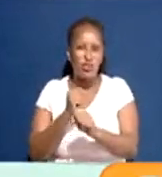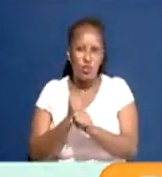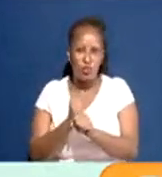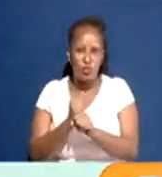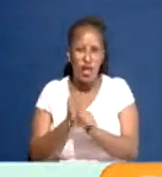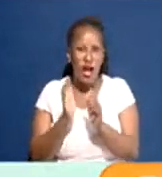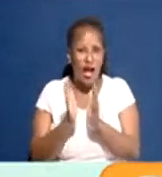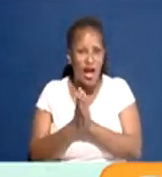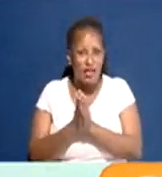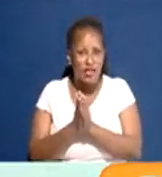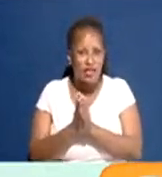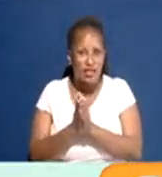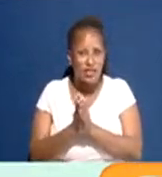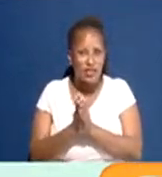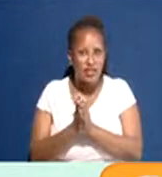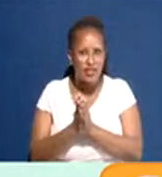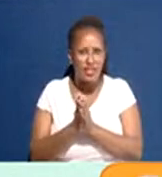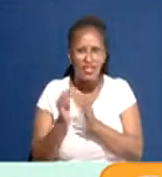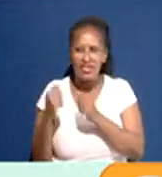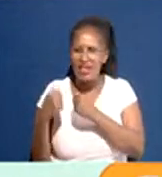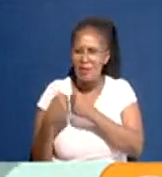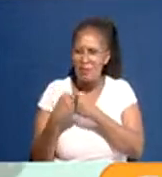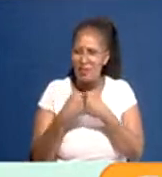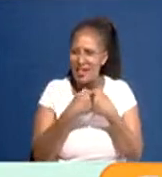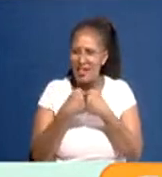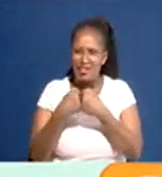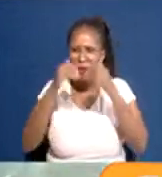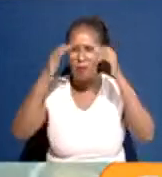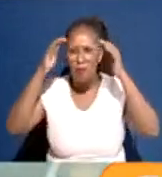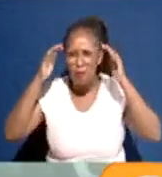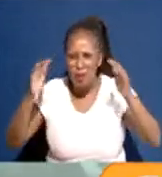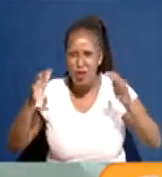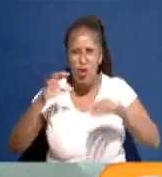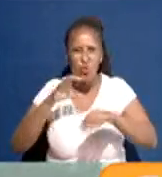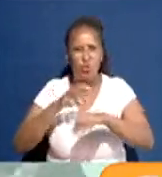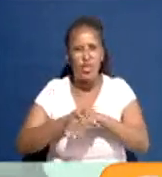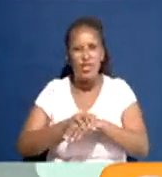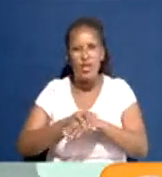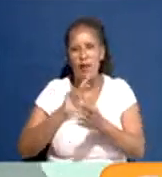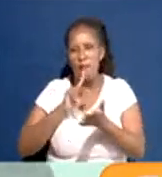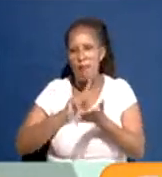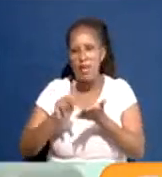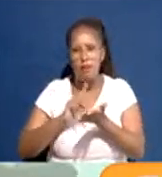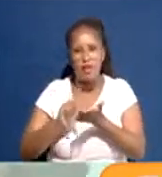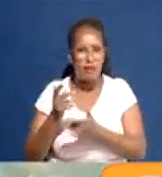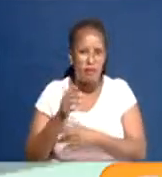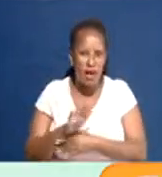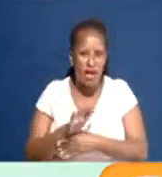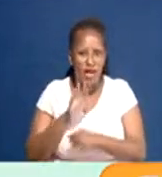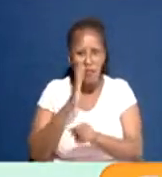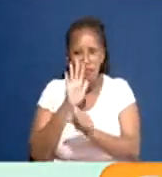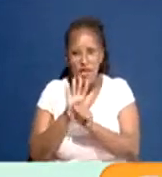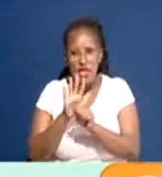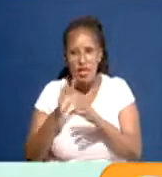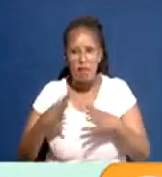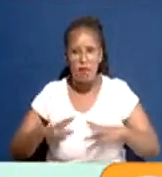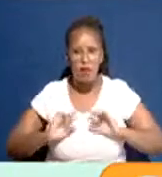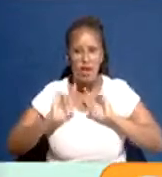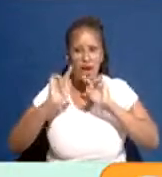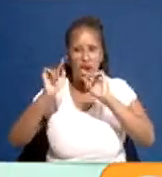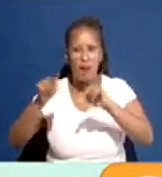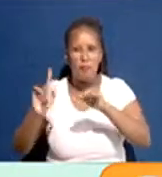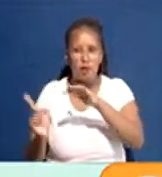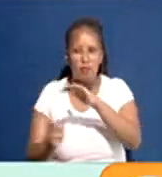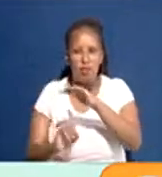na inakuwa ni changamoto kubwa kupata compensation. Wengi wanakuja pale katika wizara ya